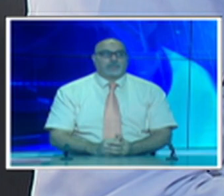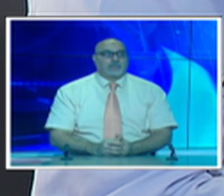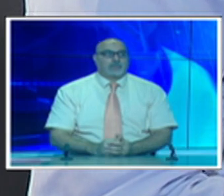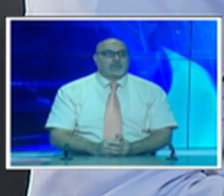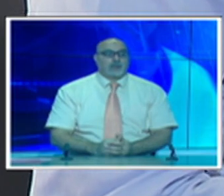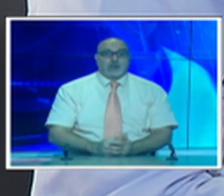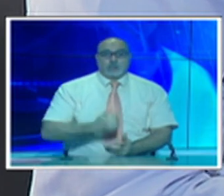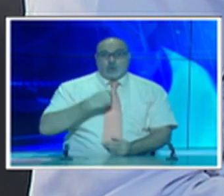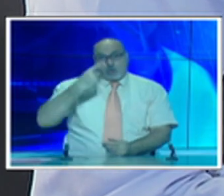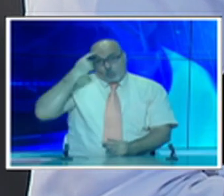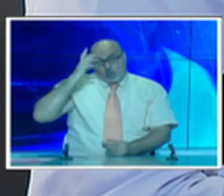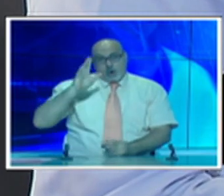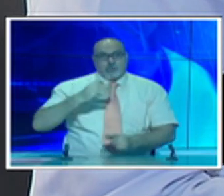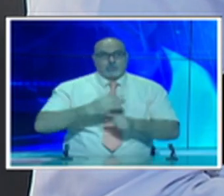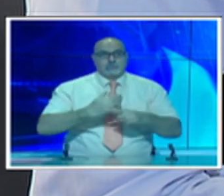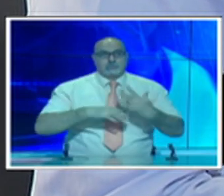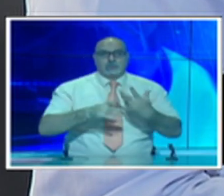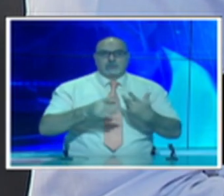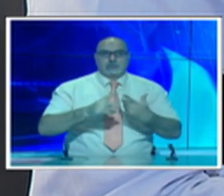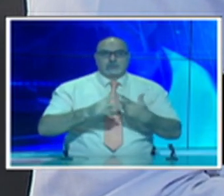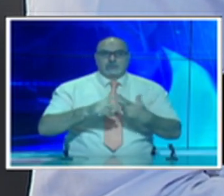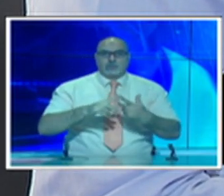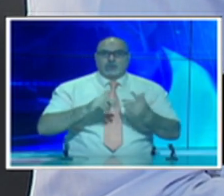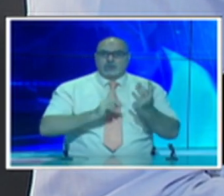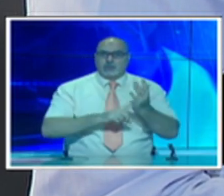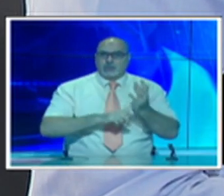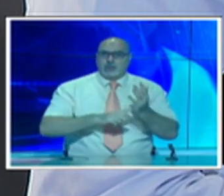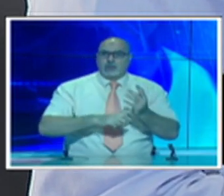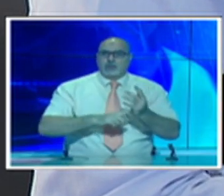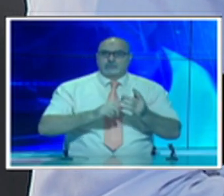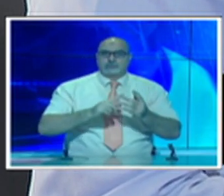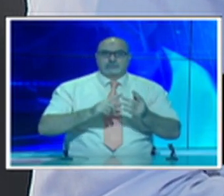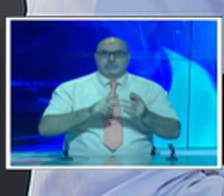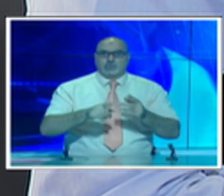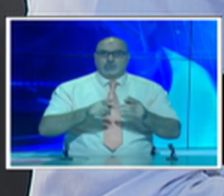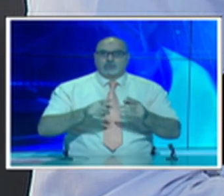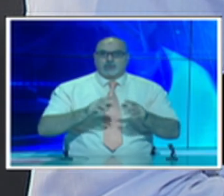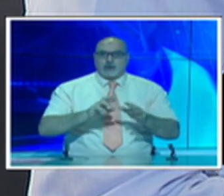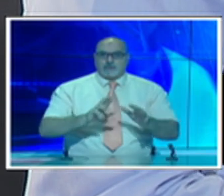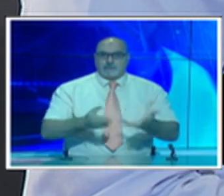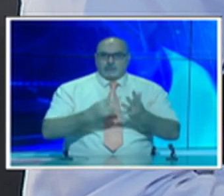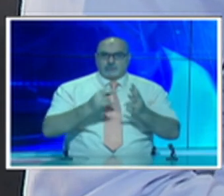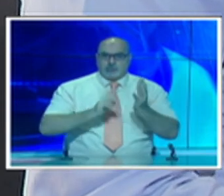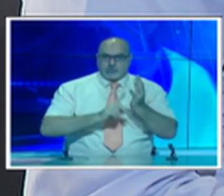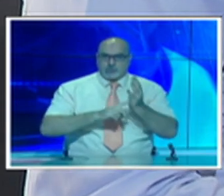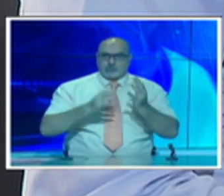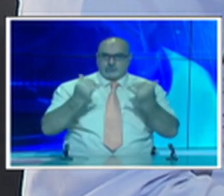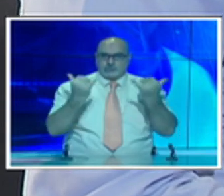اعتقادي بأنه يمكن البناء على هذه المادة ومضمونها في تعديل قانون الإعلام